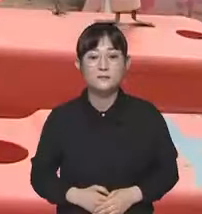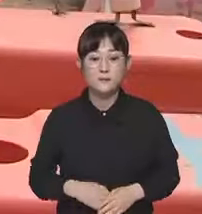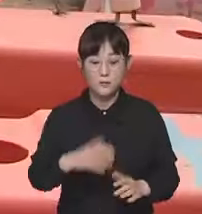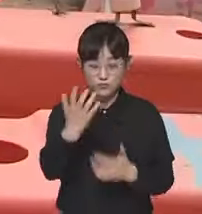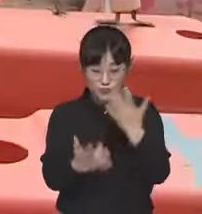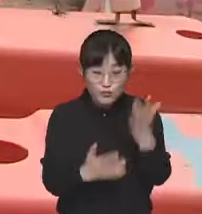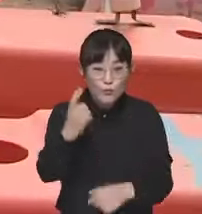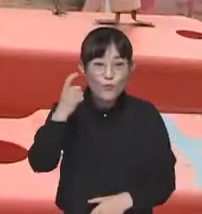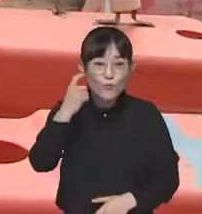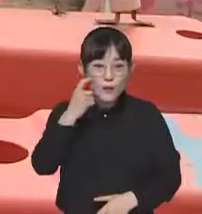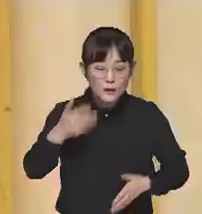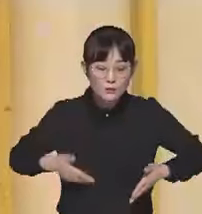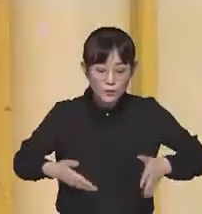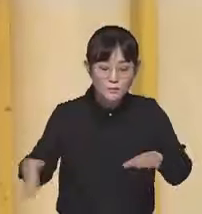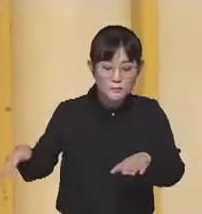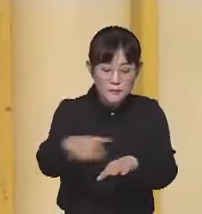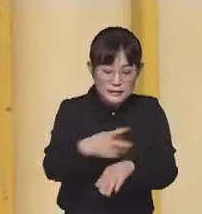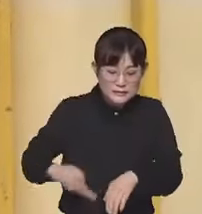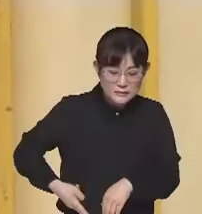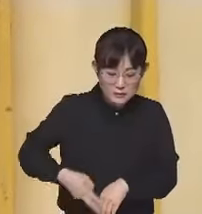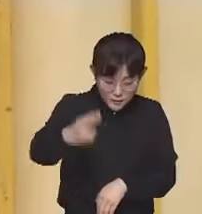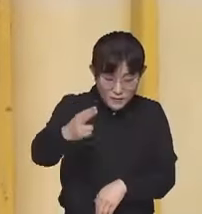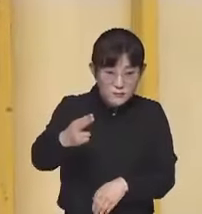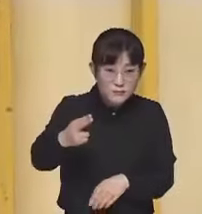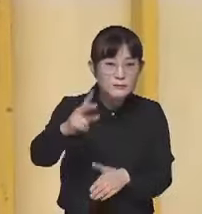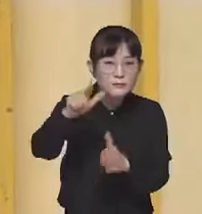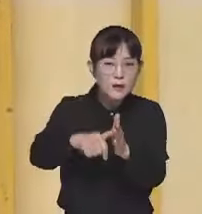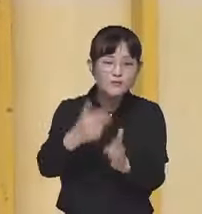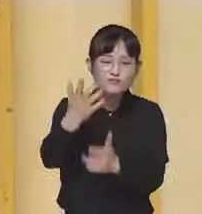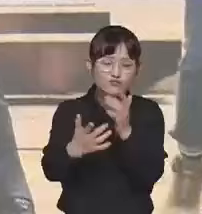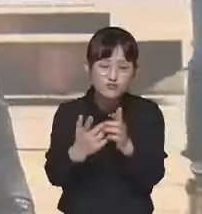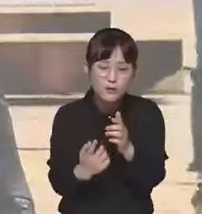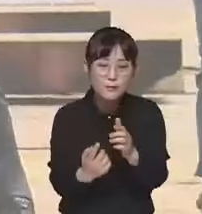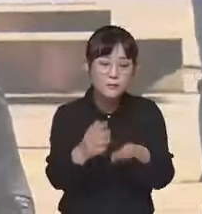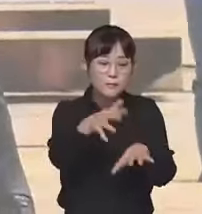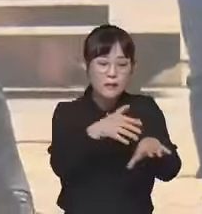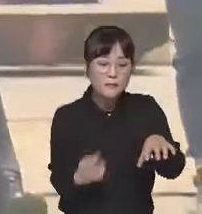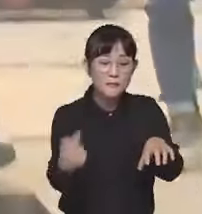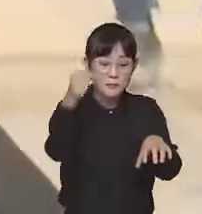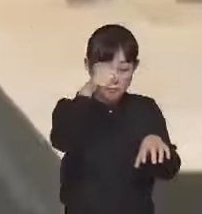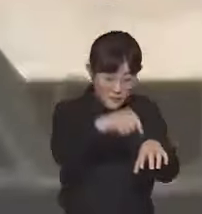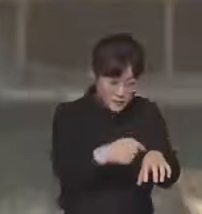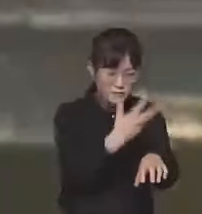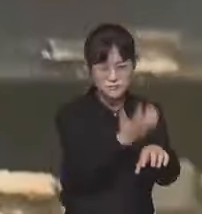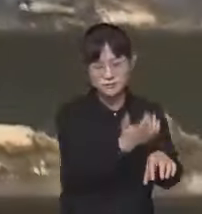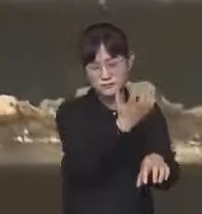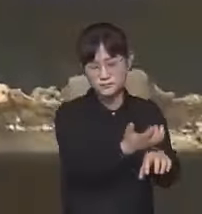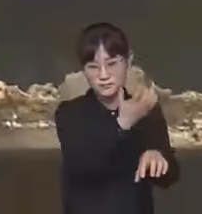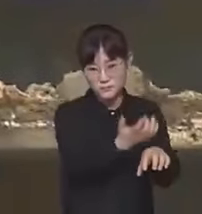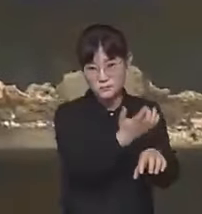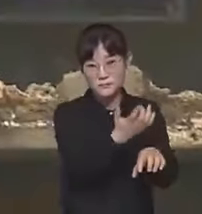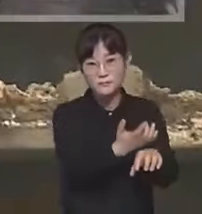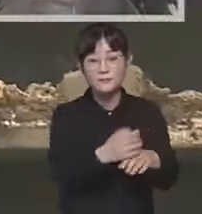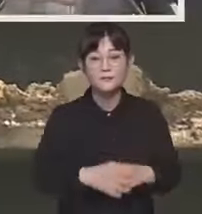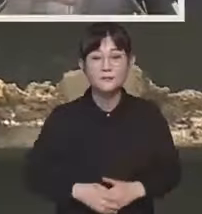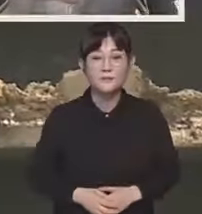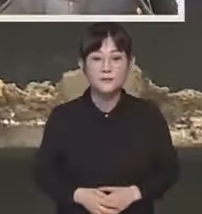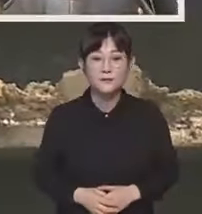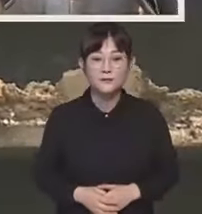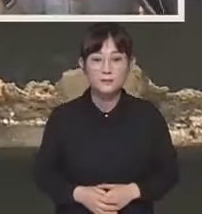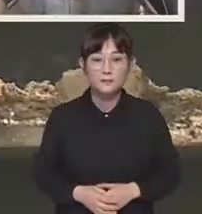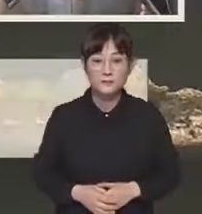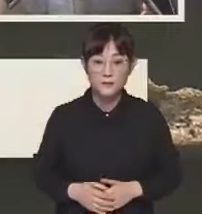불은 도로 덮개를 자르는 산소절단 과정에서 꽃이 방포 면 것으로 추정되고 있습니다이